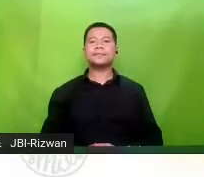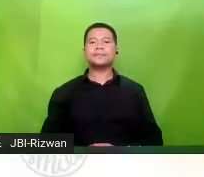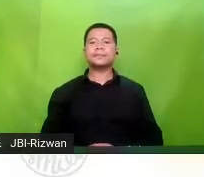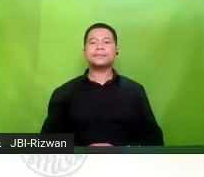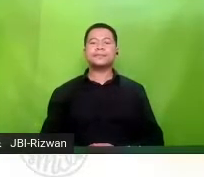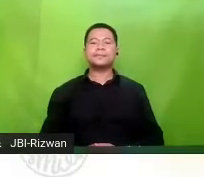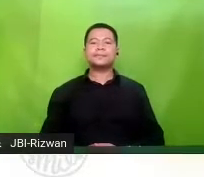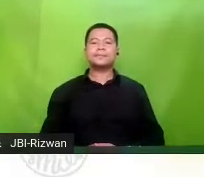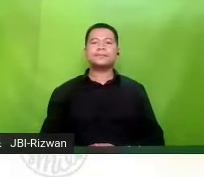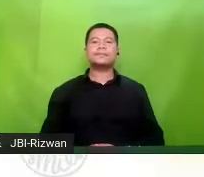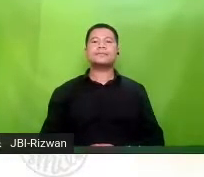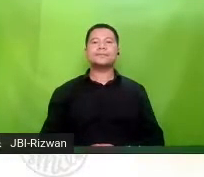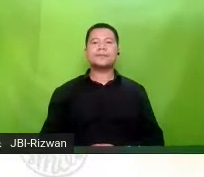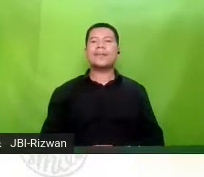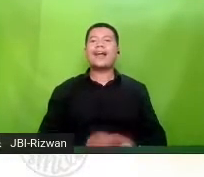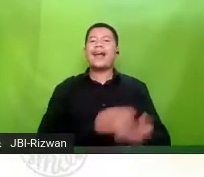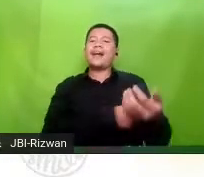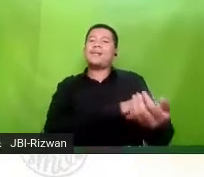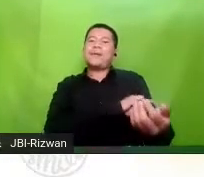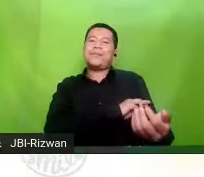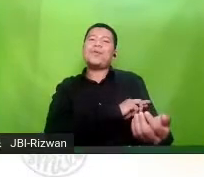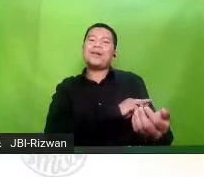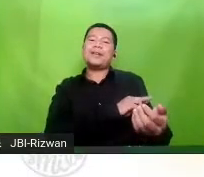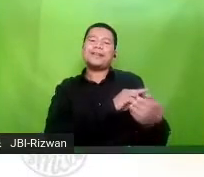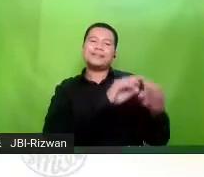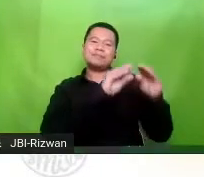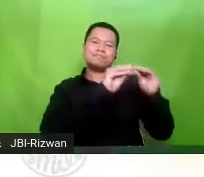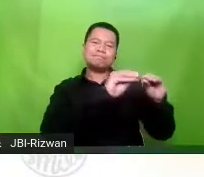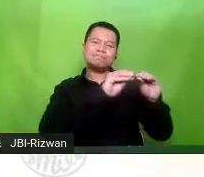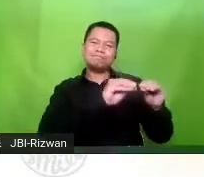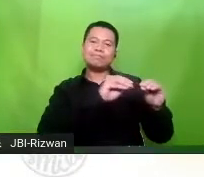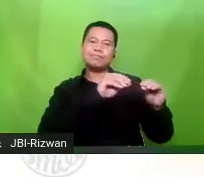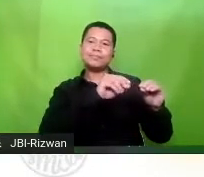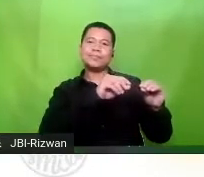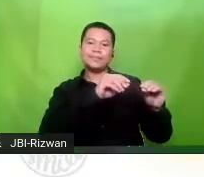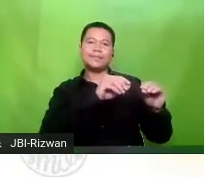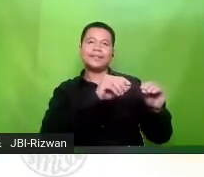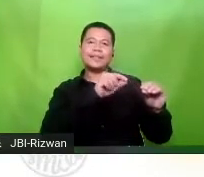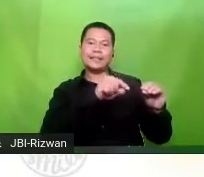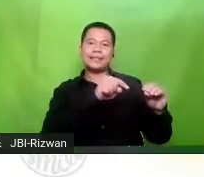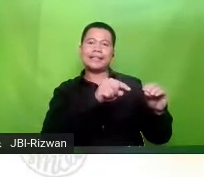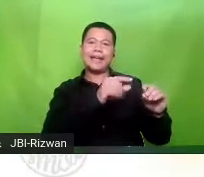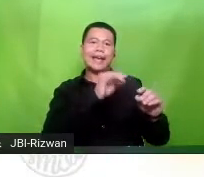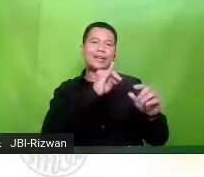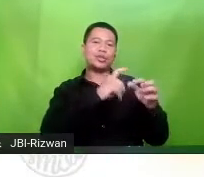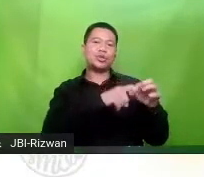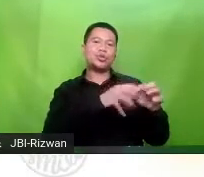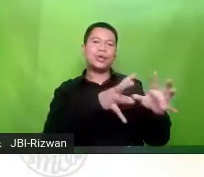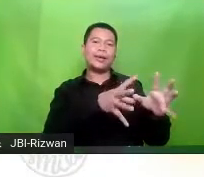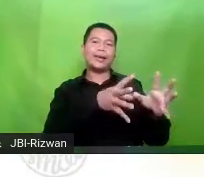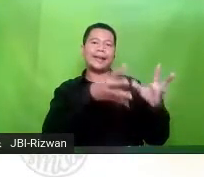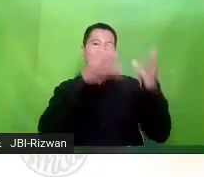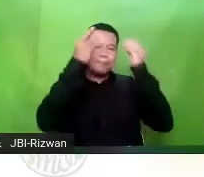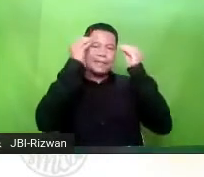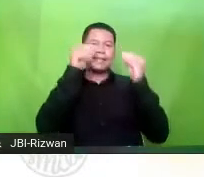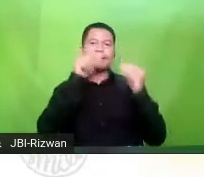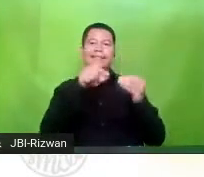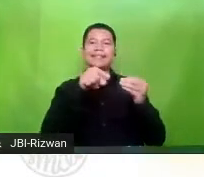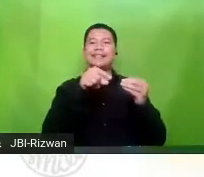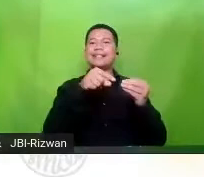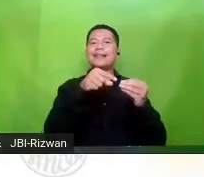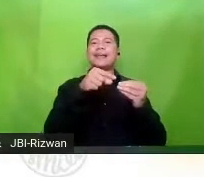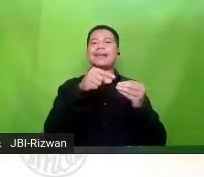Nah, kemampuan akademik ini, jadi IQ yang didapat itu mempengaruhi proses